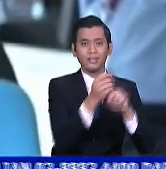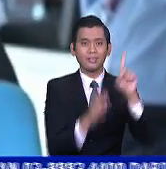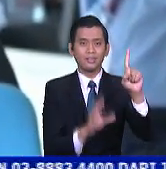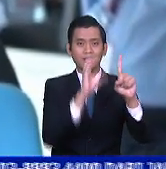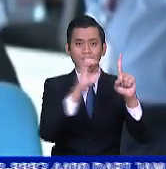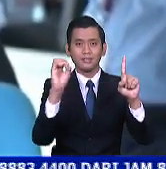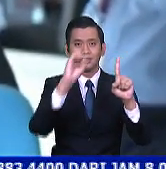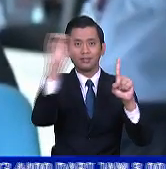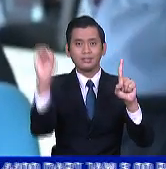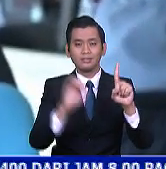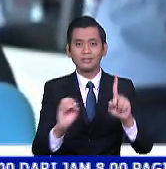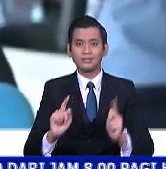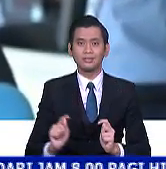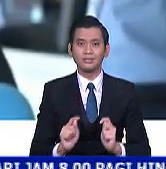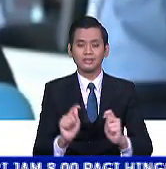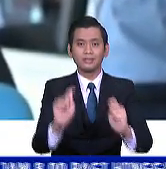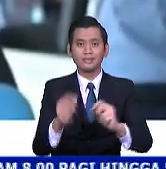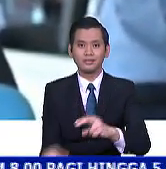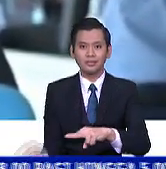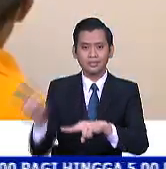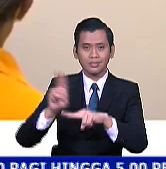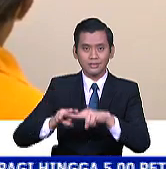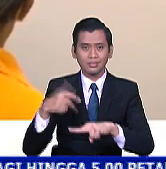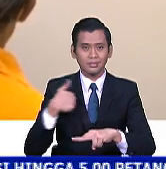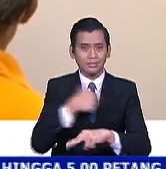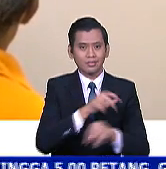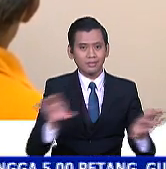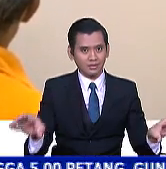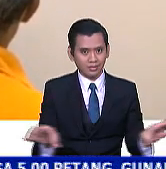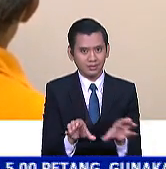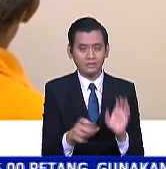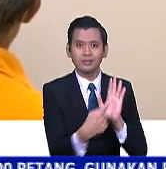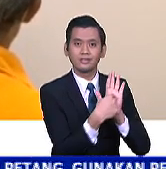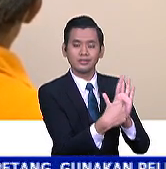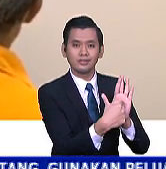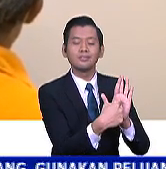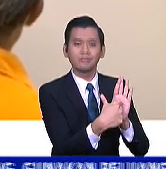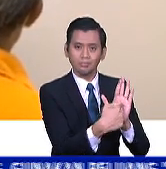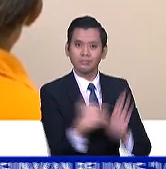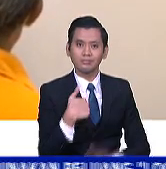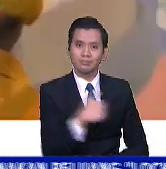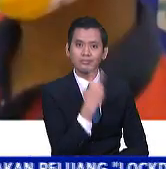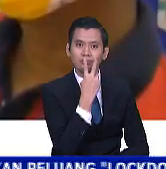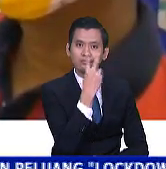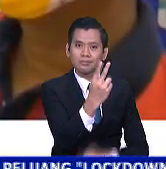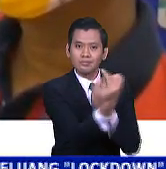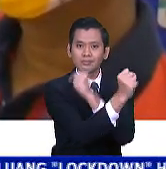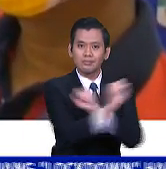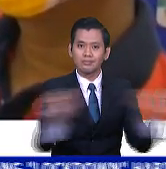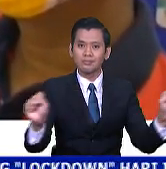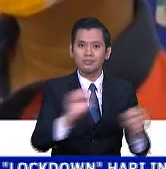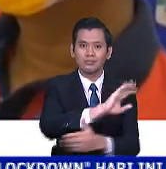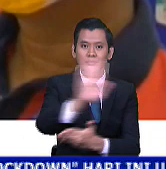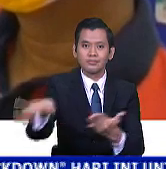dengan beberapa tindakan tambahan yang boleh kita laksanakan dan ini menentukan bahawa kita nampak Ya kesiapsiagaan semua